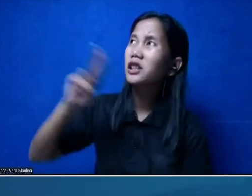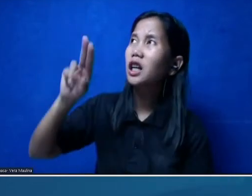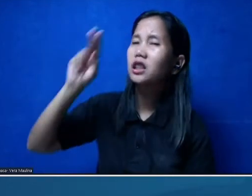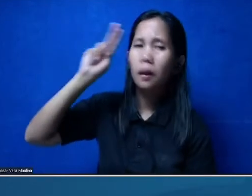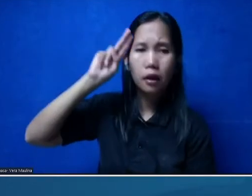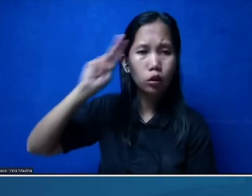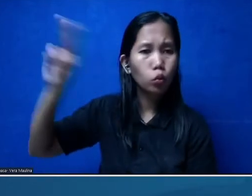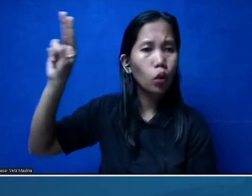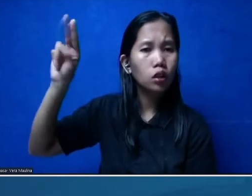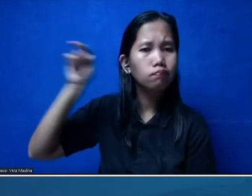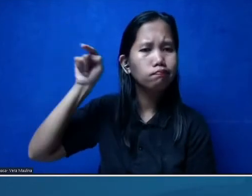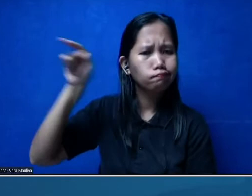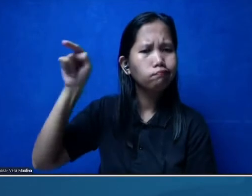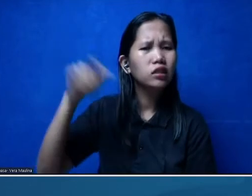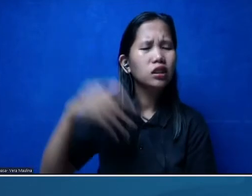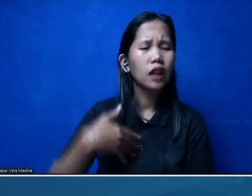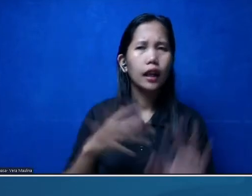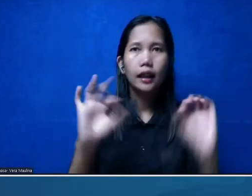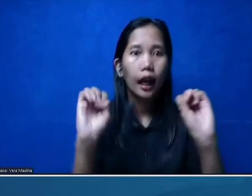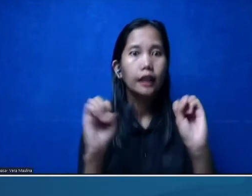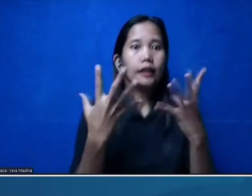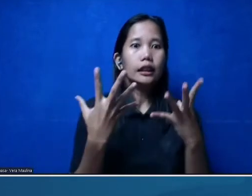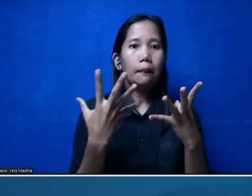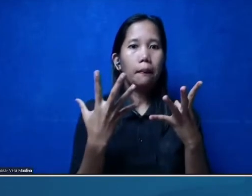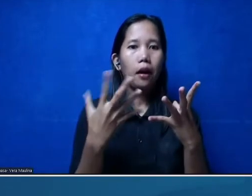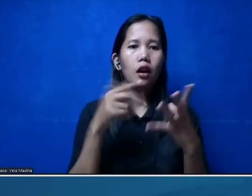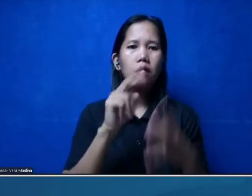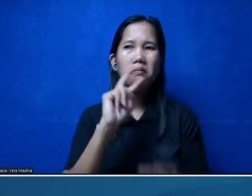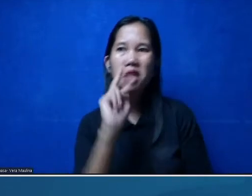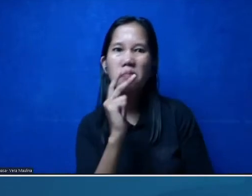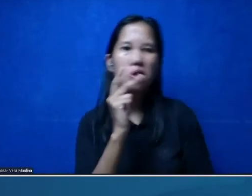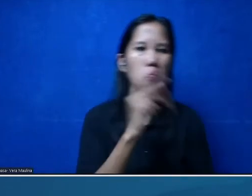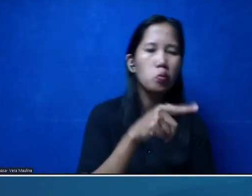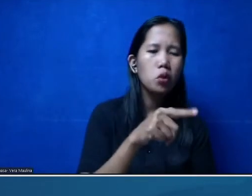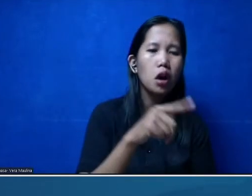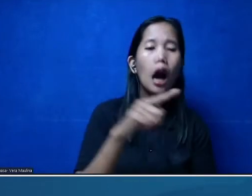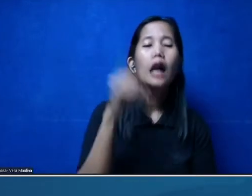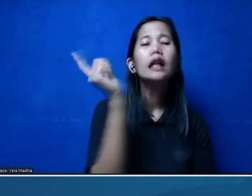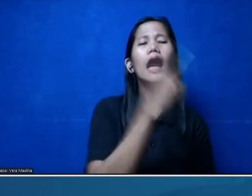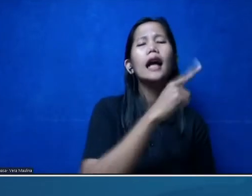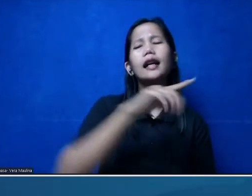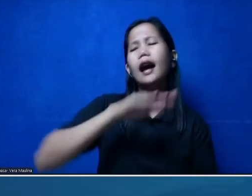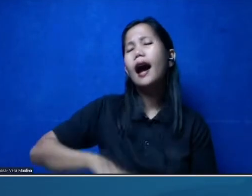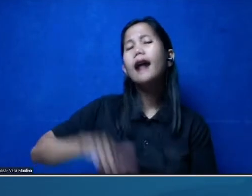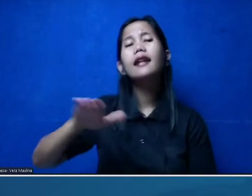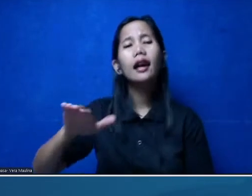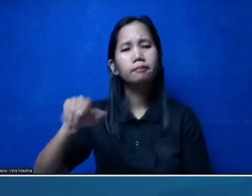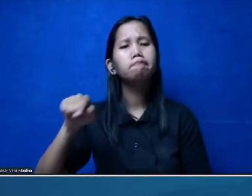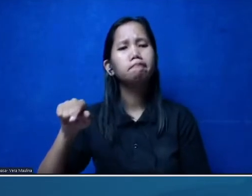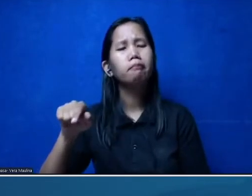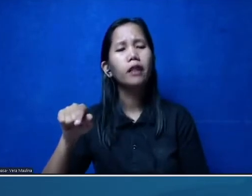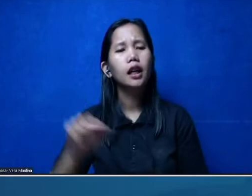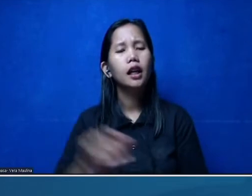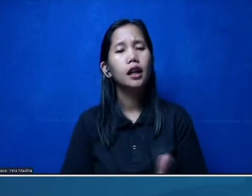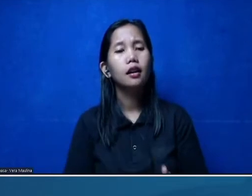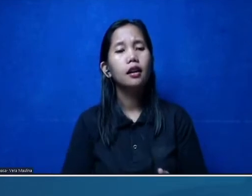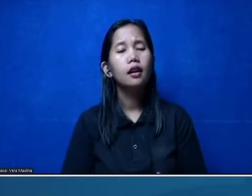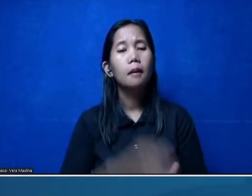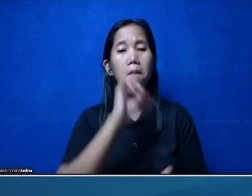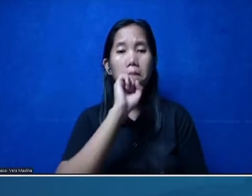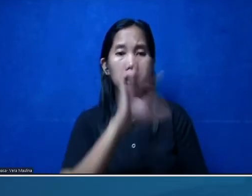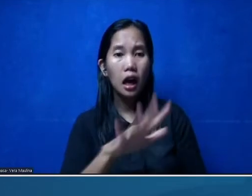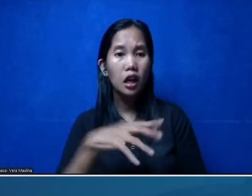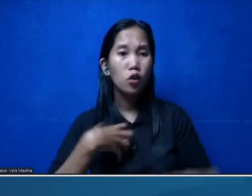operandi daripada iblis dan Alkitab mengatakan dosa adalah dalam satu Jones 34